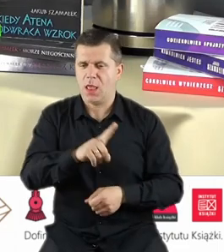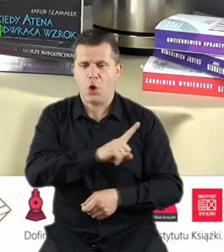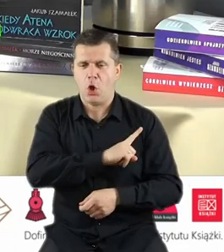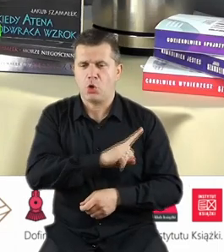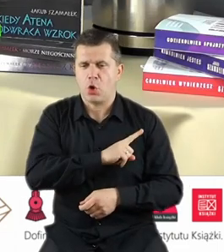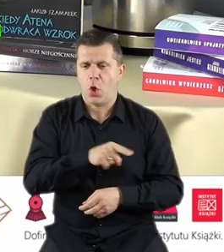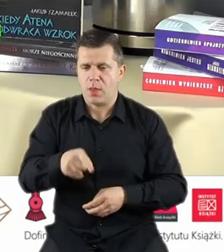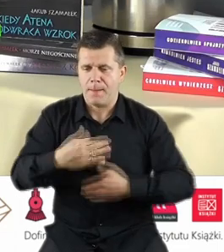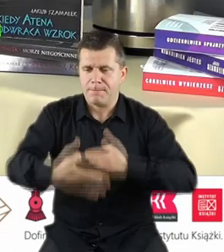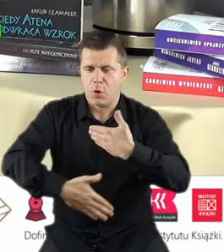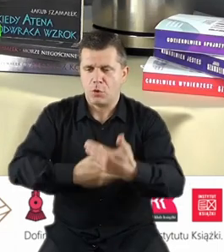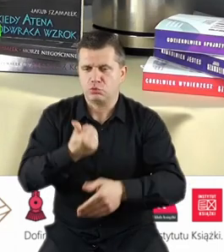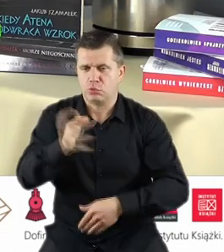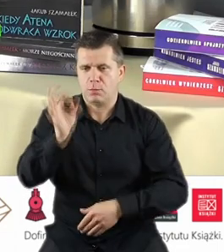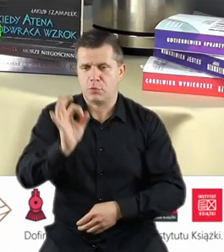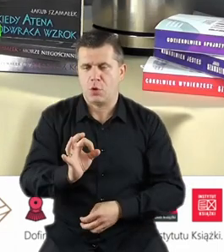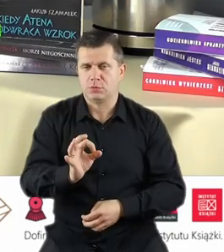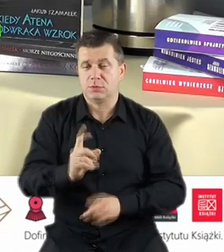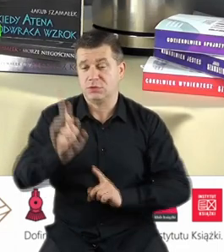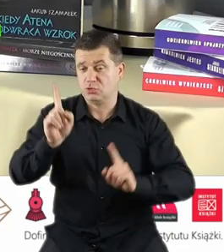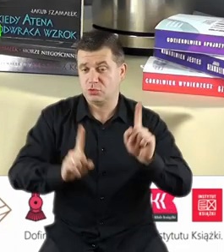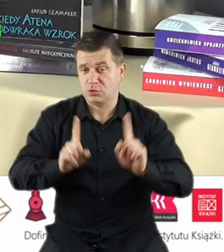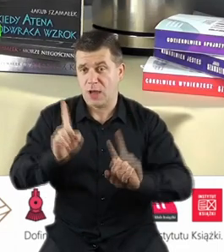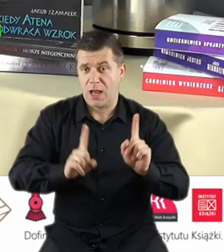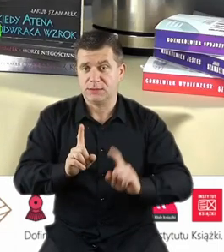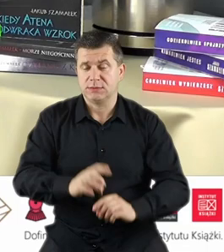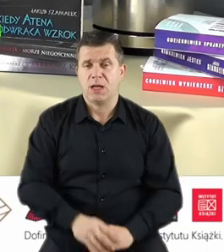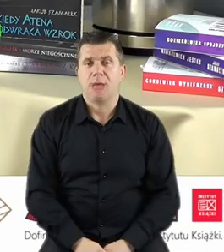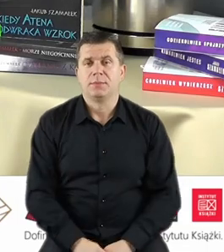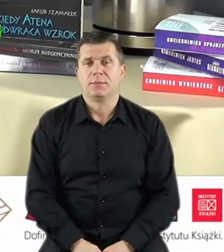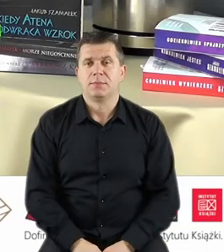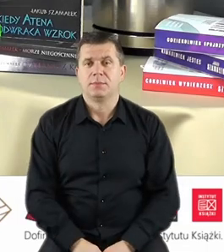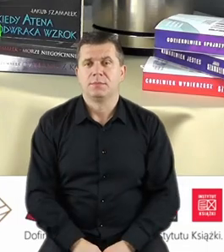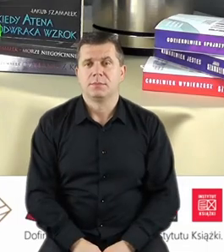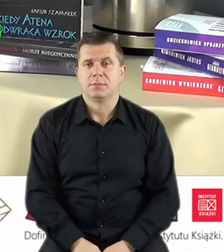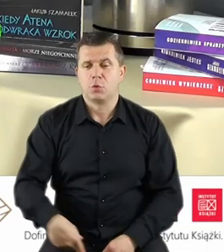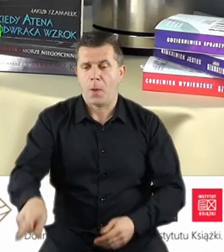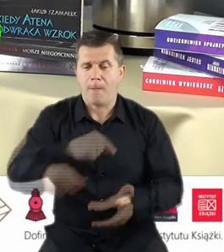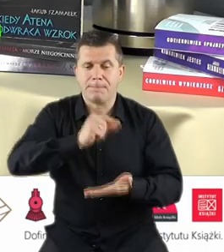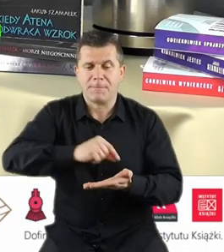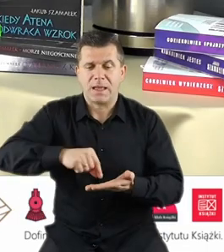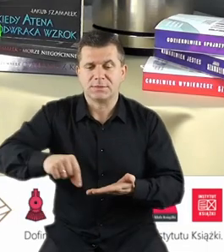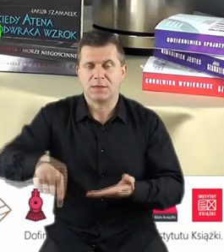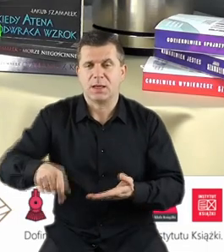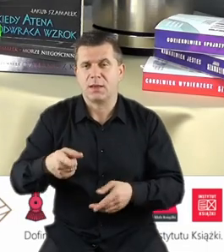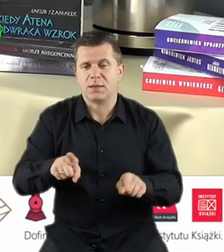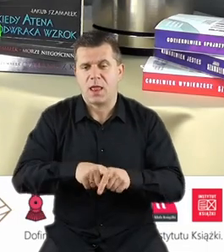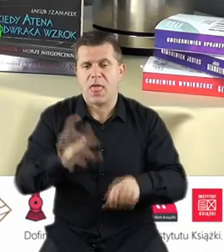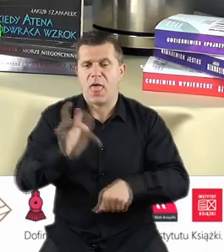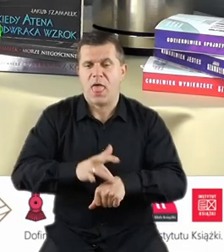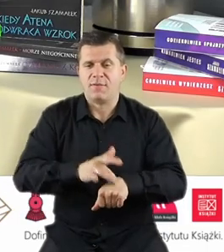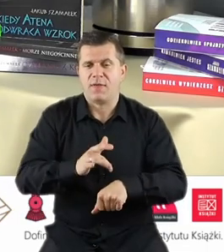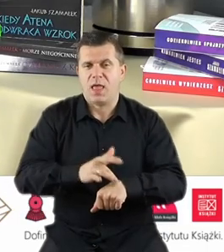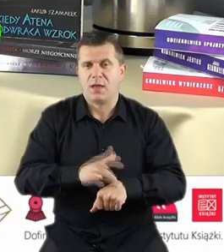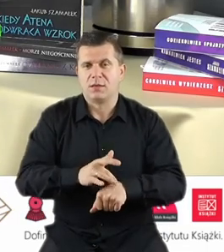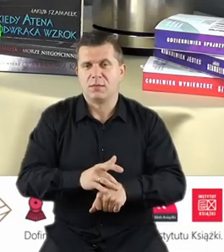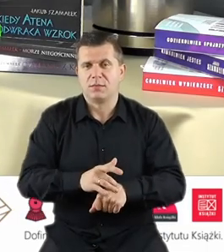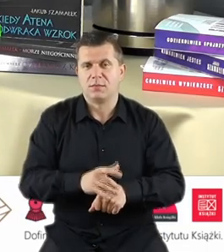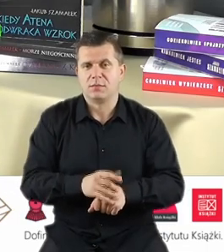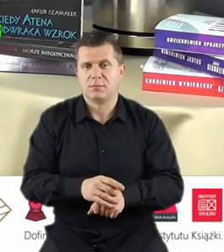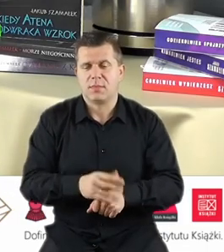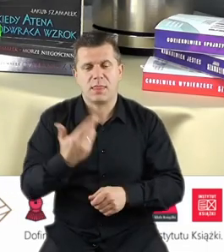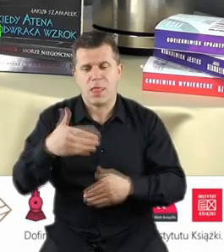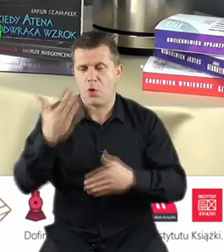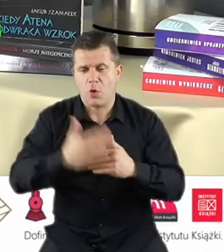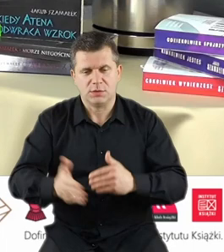procesu w 100%. Że to czasami to pisanie to jest też efekt po prostu jakiegoś nie do końca